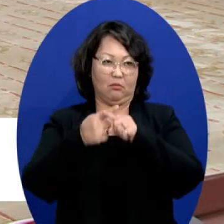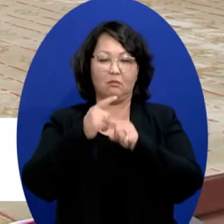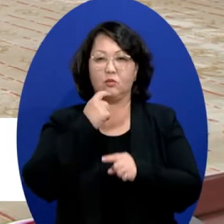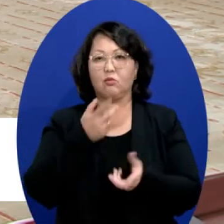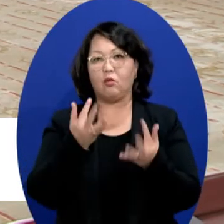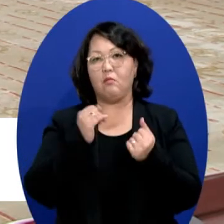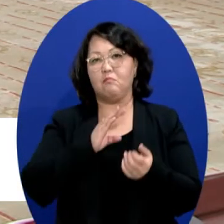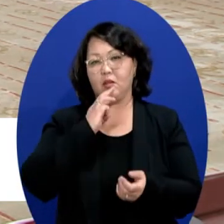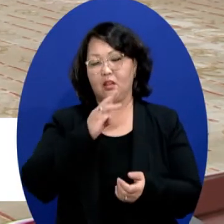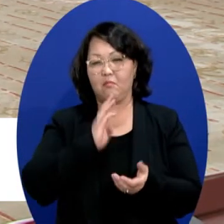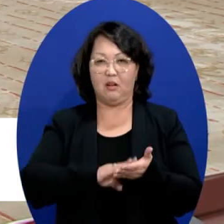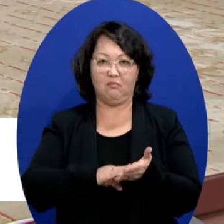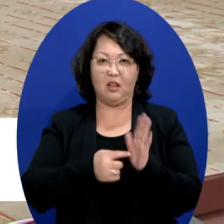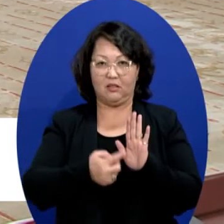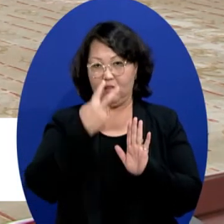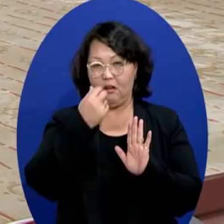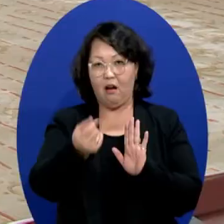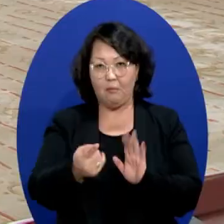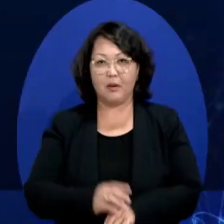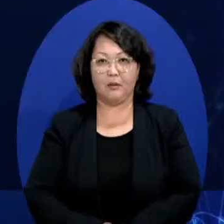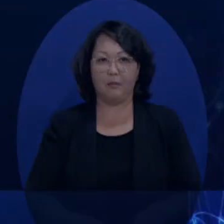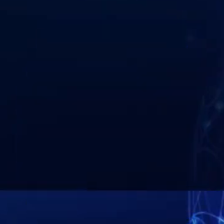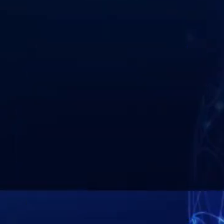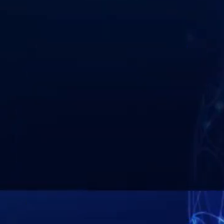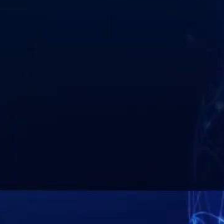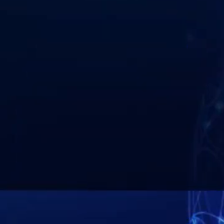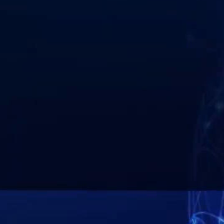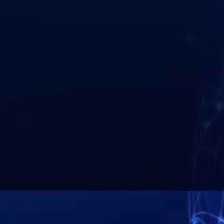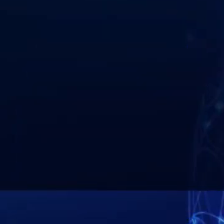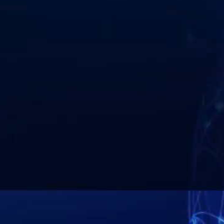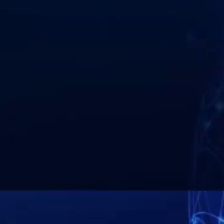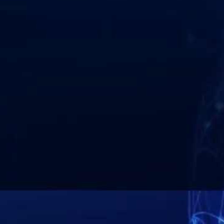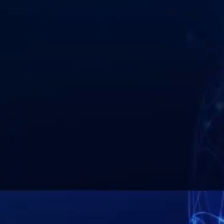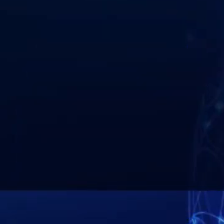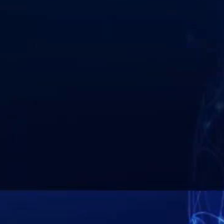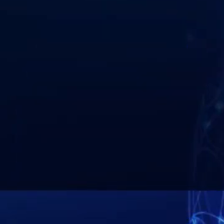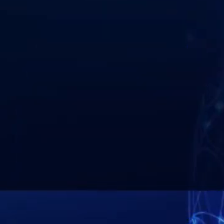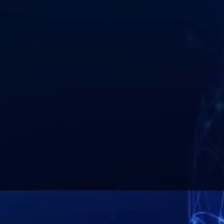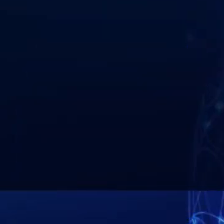мэдээллээс харж болохоор байлаа.